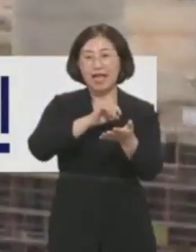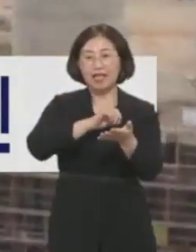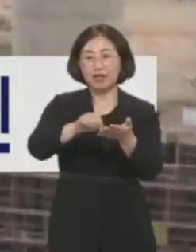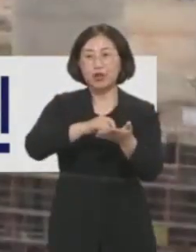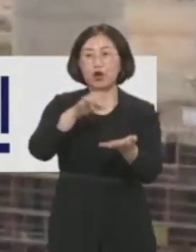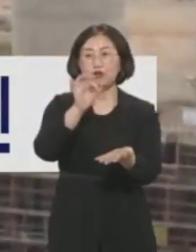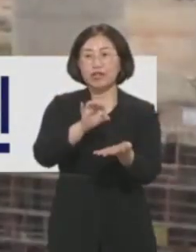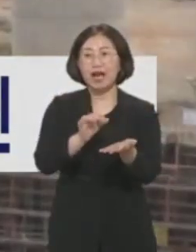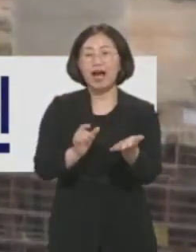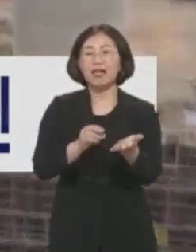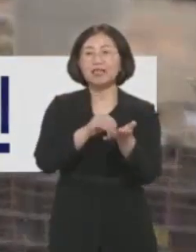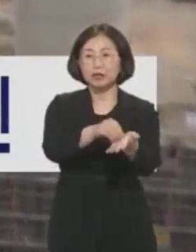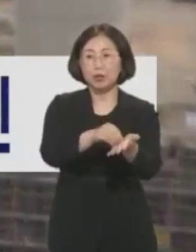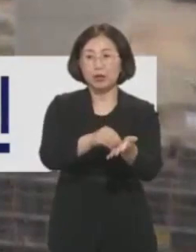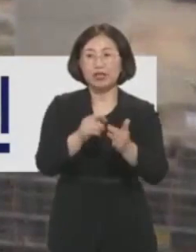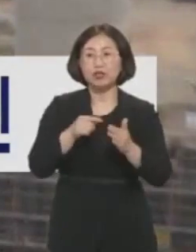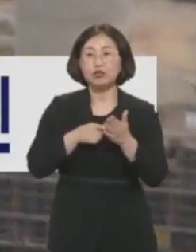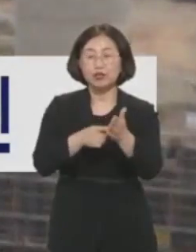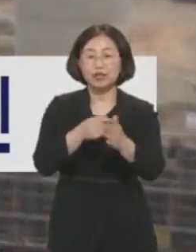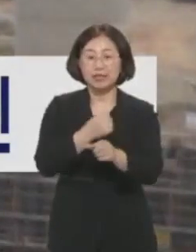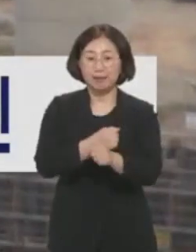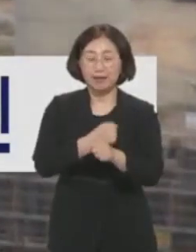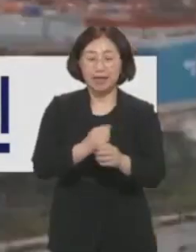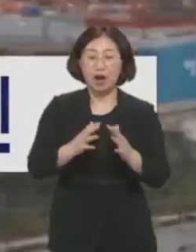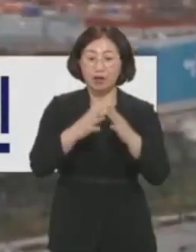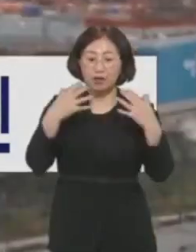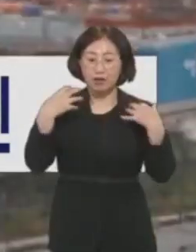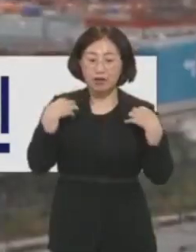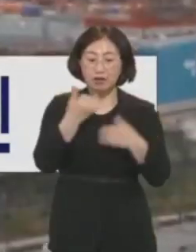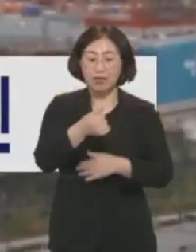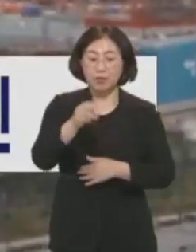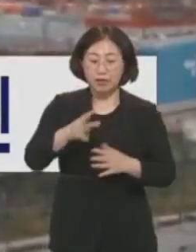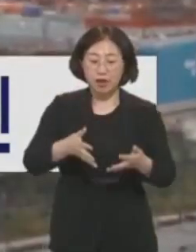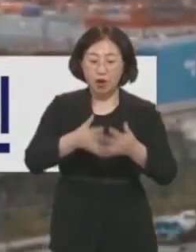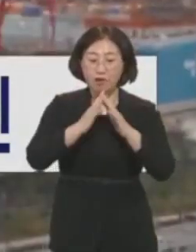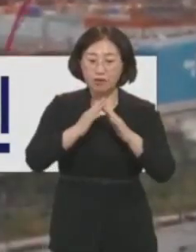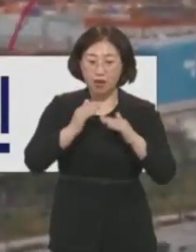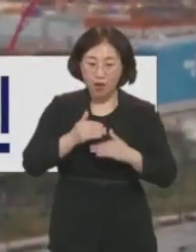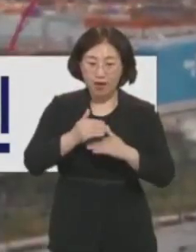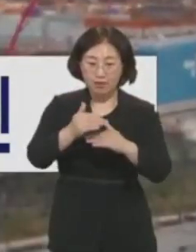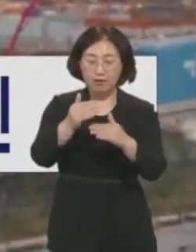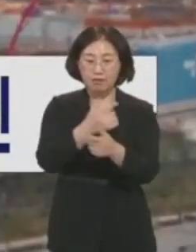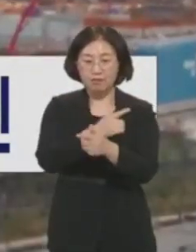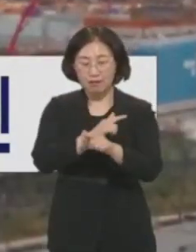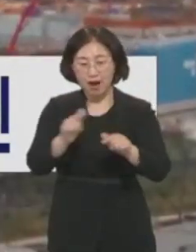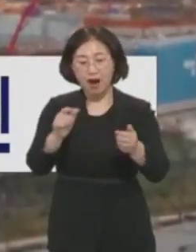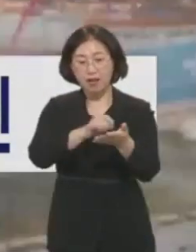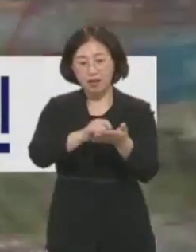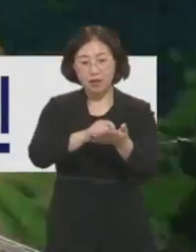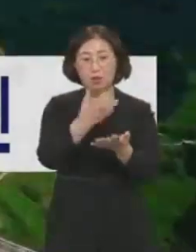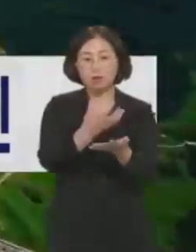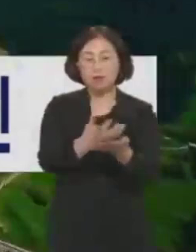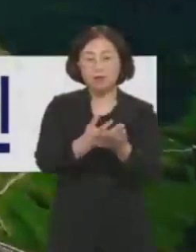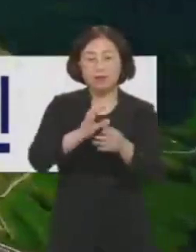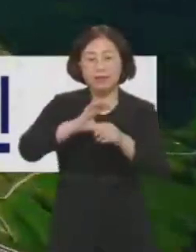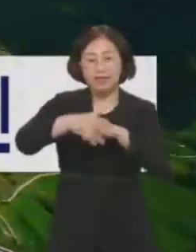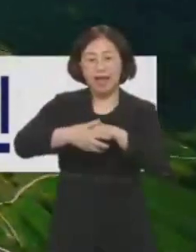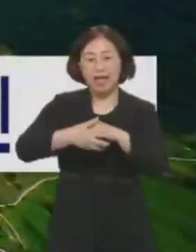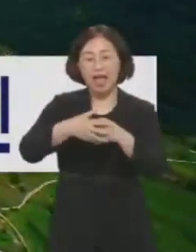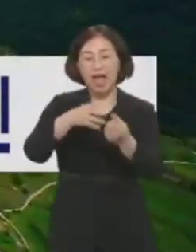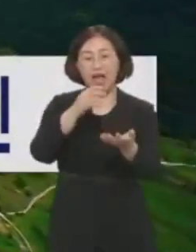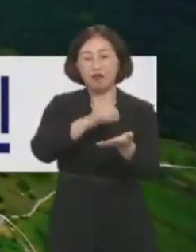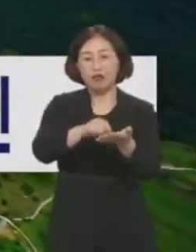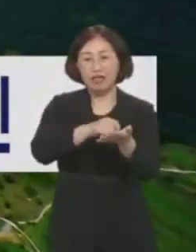추진됩니다 행정중심 복합도시 건설청은 세종시 건설 과정을 담은 다양한 기록물을 세계의 기록유산